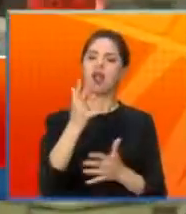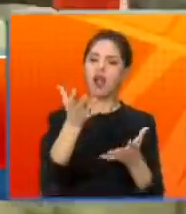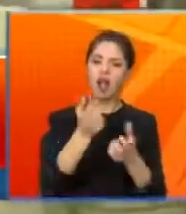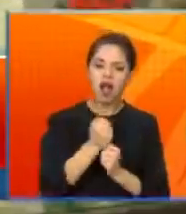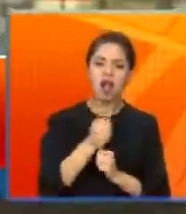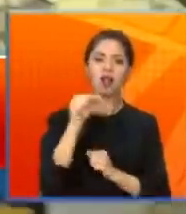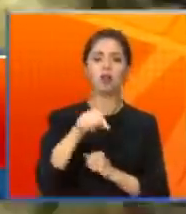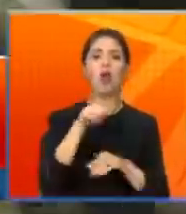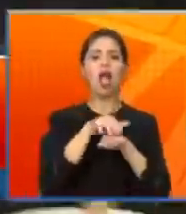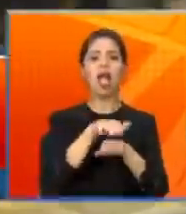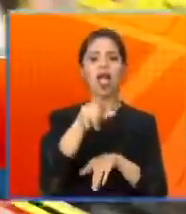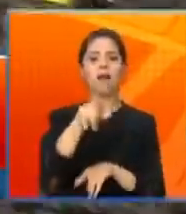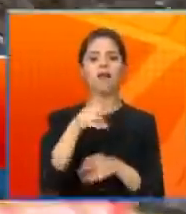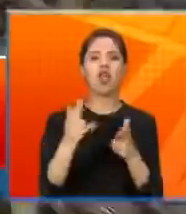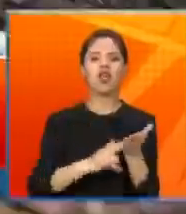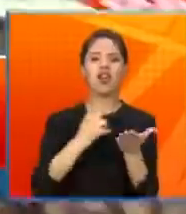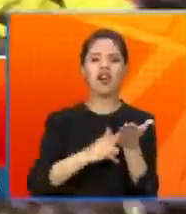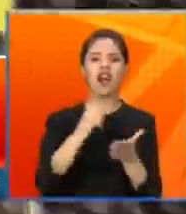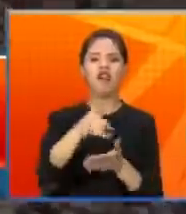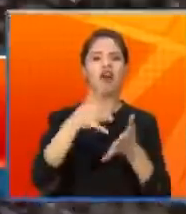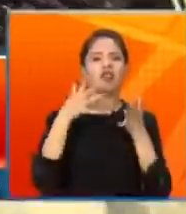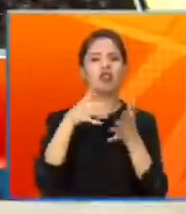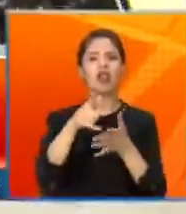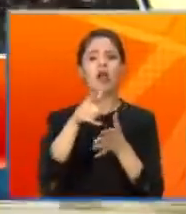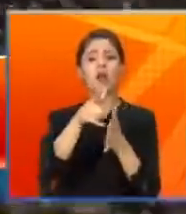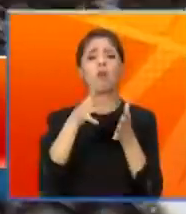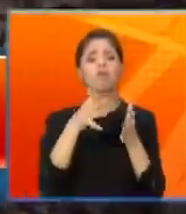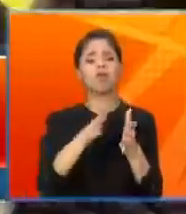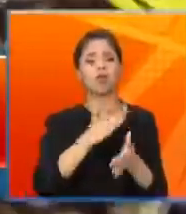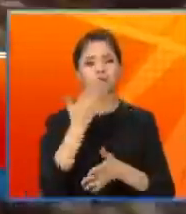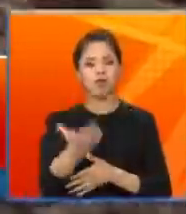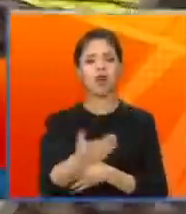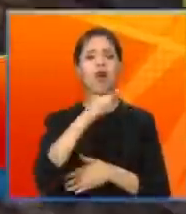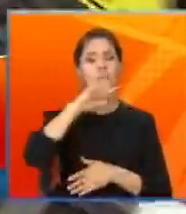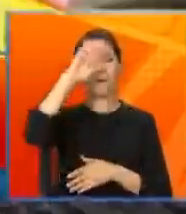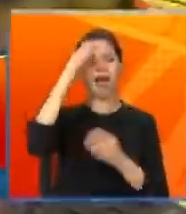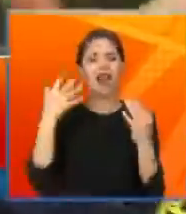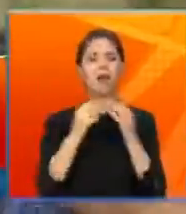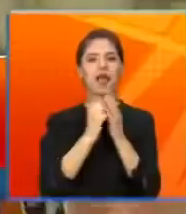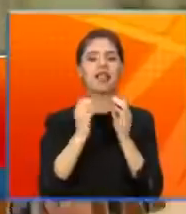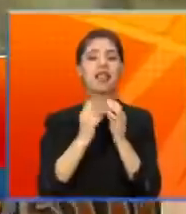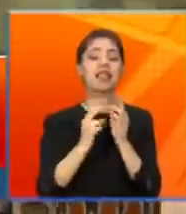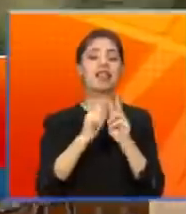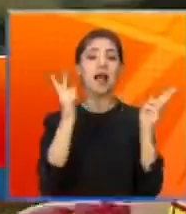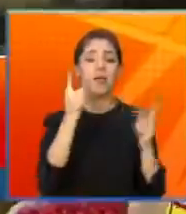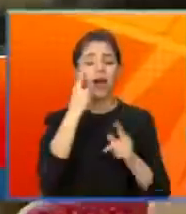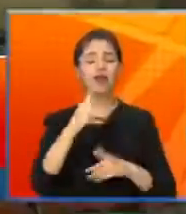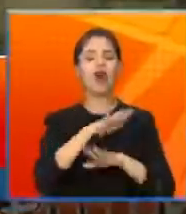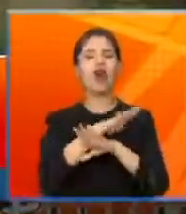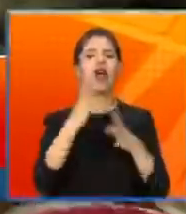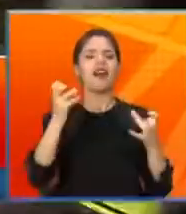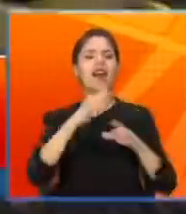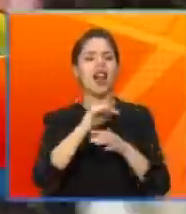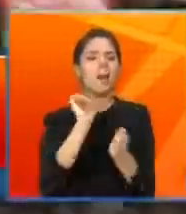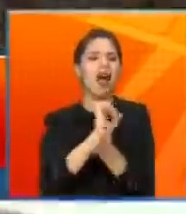Eminönü'nde de bu sene kahvaltılıkların biraz boynu bükük sabahların vazgeçilmezi büyük masalarda